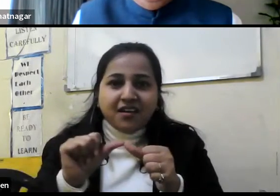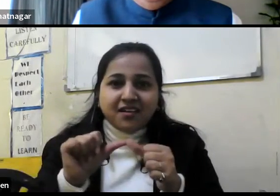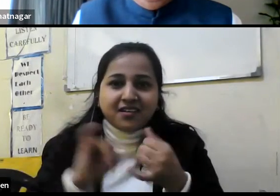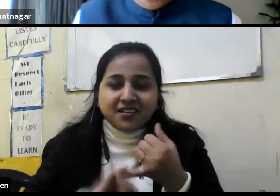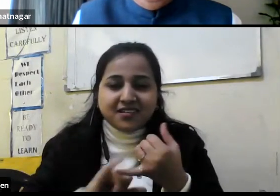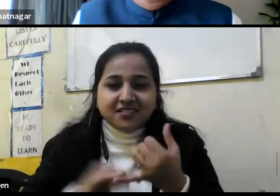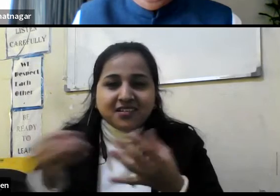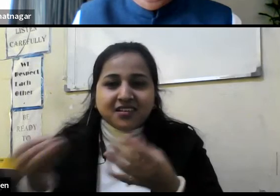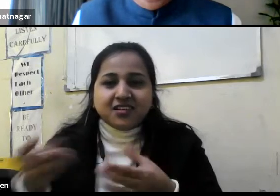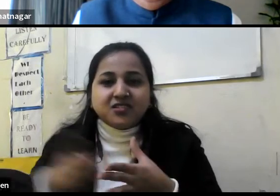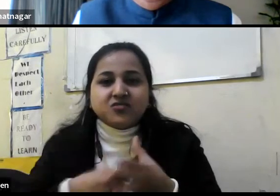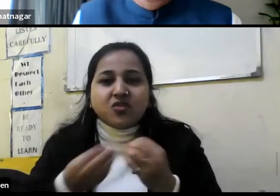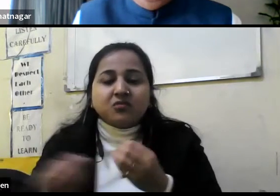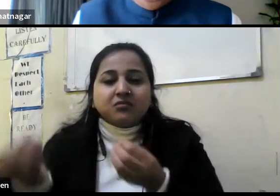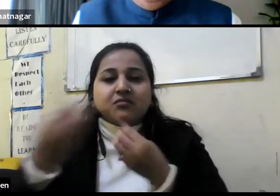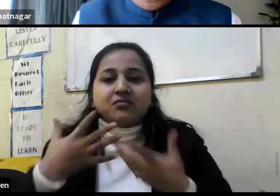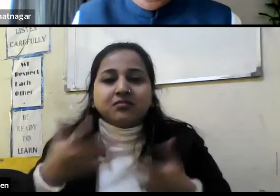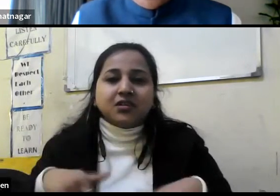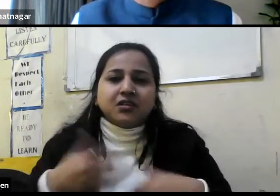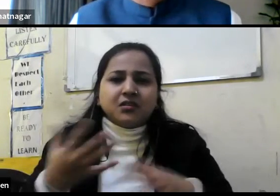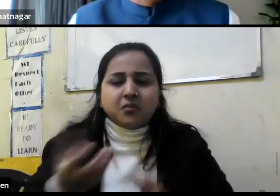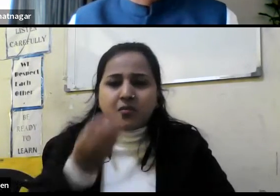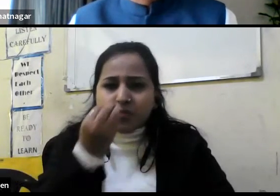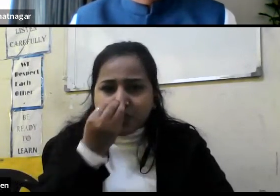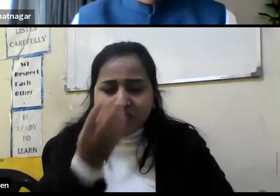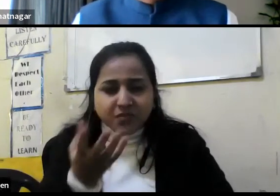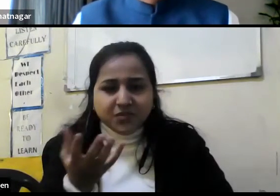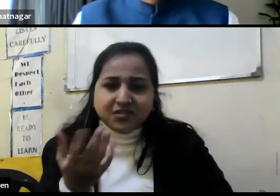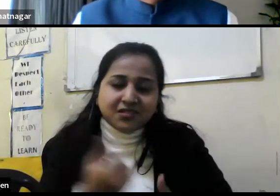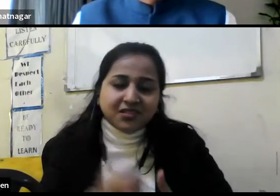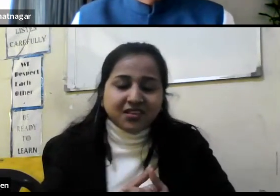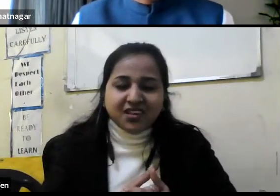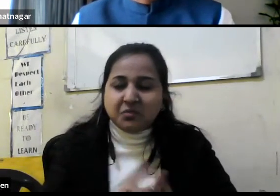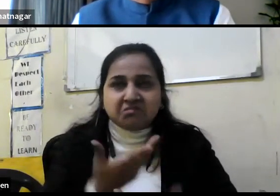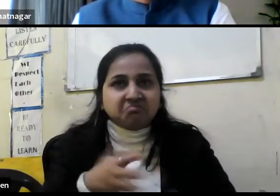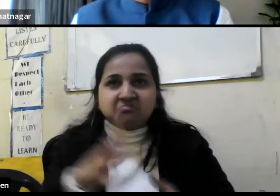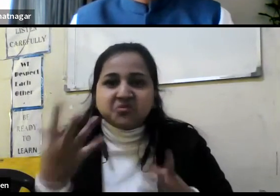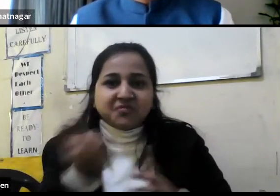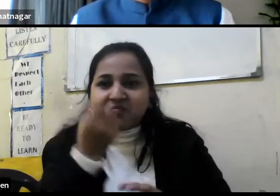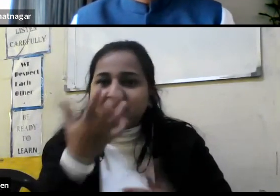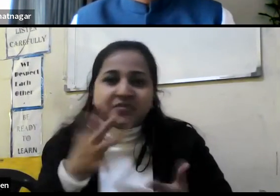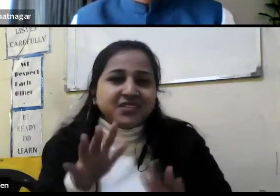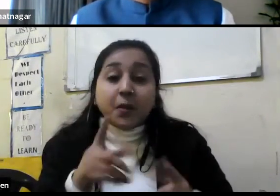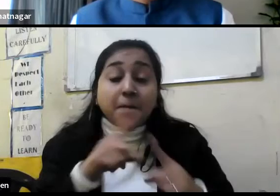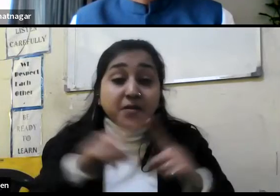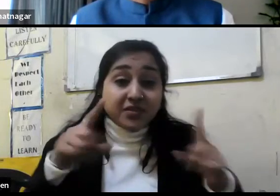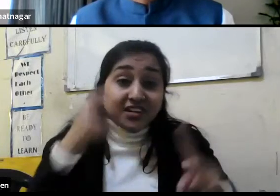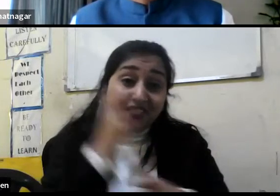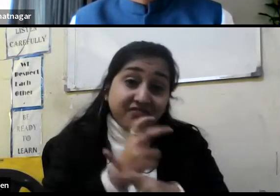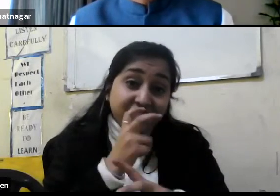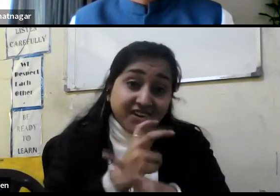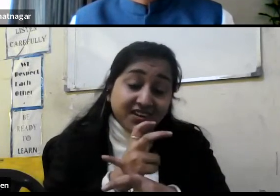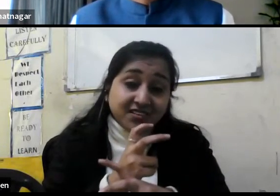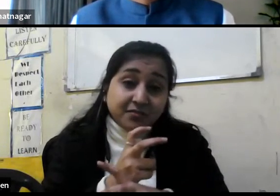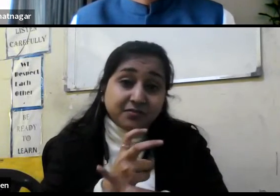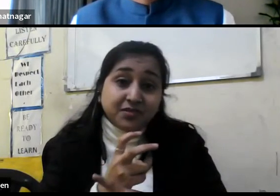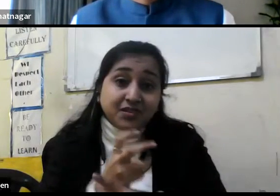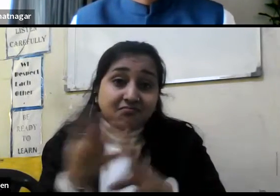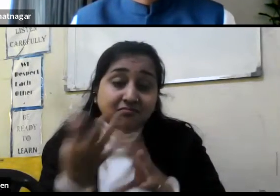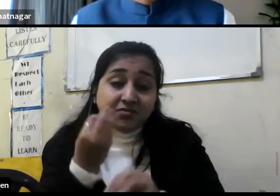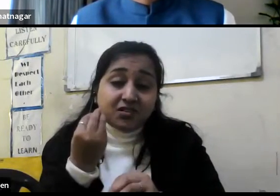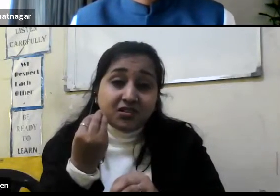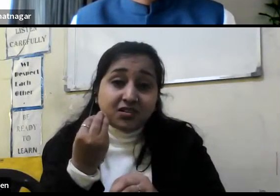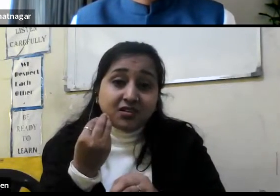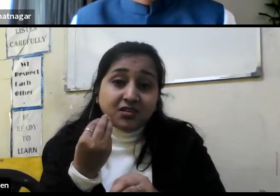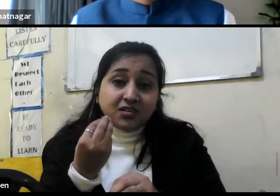उससे। तो जो चीज मैंने मुश्किल से सीखी वो मैं सिखा रहा हूँ लोगों को। तो 5 बैचेस कर